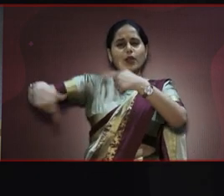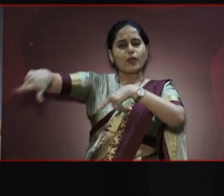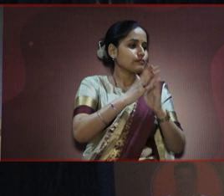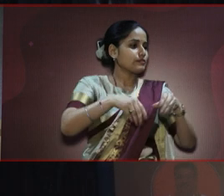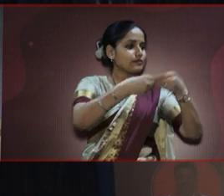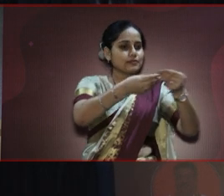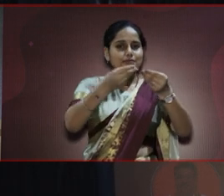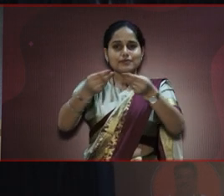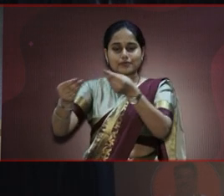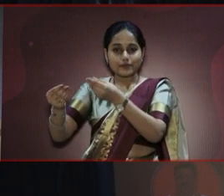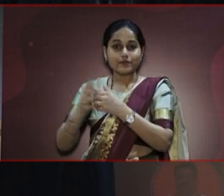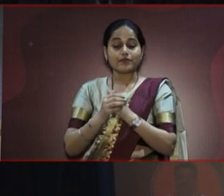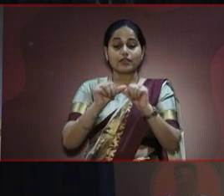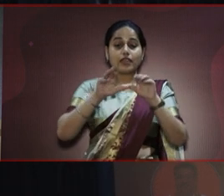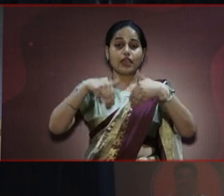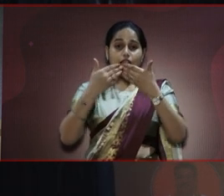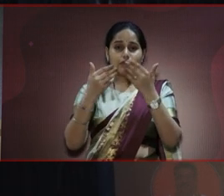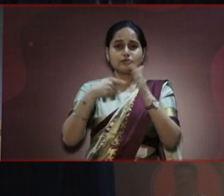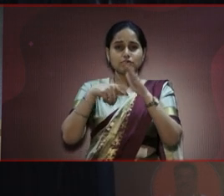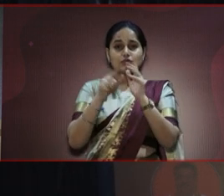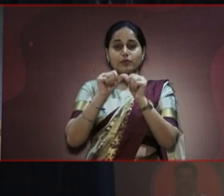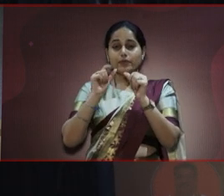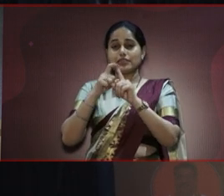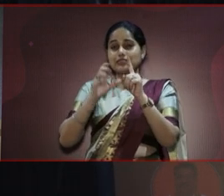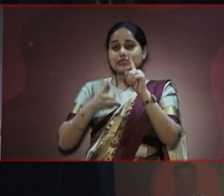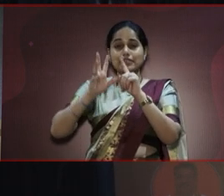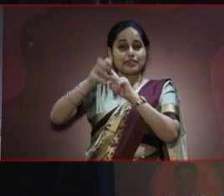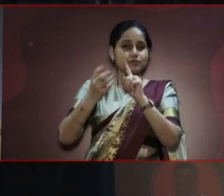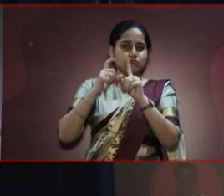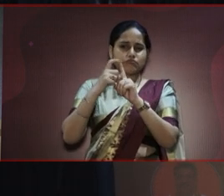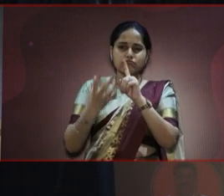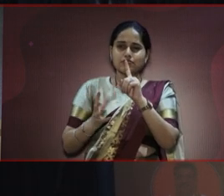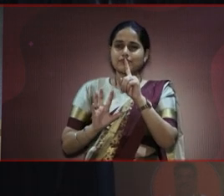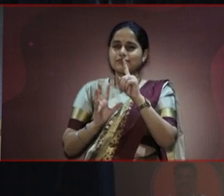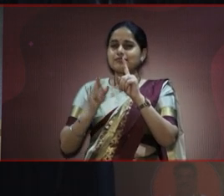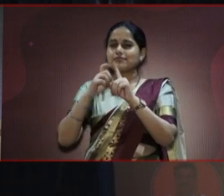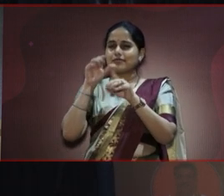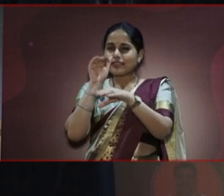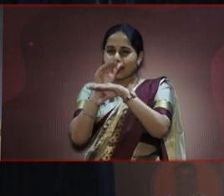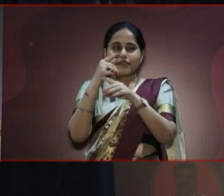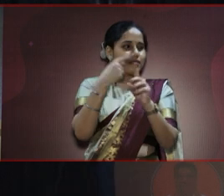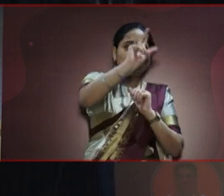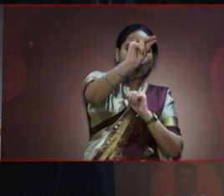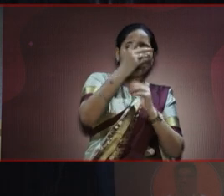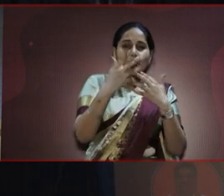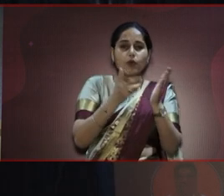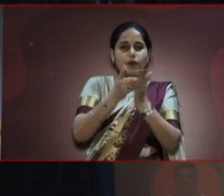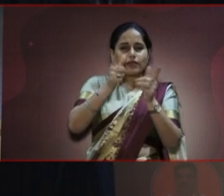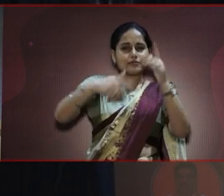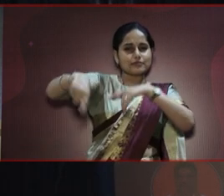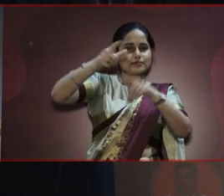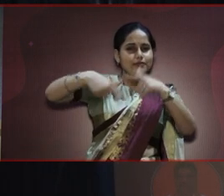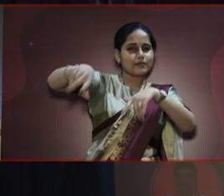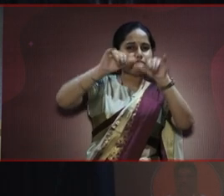करवाई जाएंगी। Amazon के विस्तृत डिलीवरी नेटवर्क के माध्यम से छात्र और स्कूल, यहाँ तक कि दूर दराज के क्षेत्रों में भी जो लोग रहते